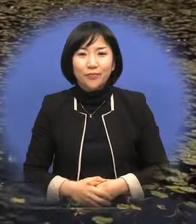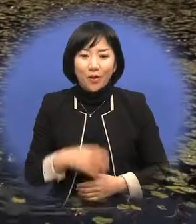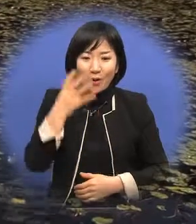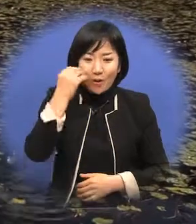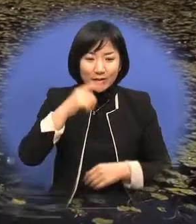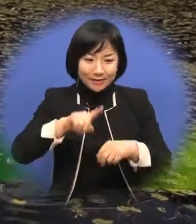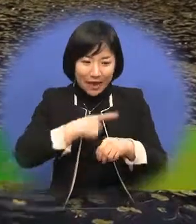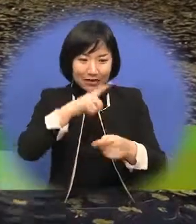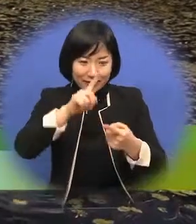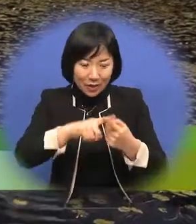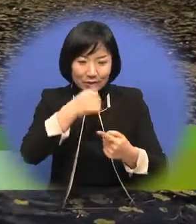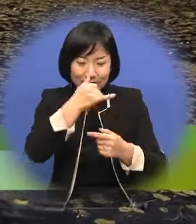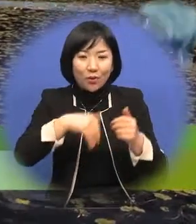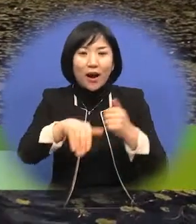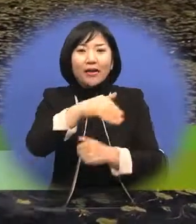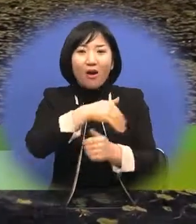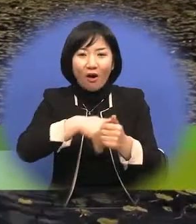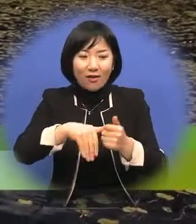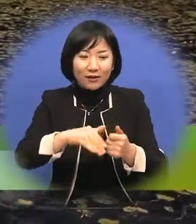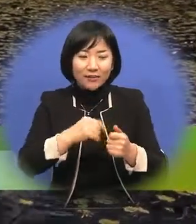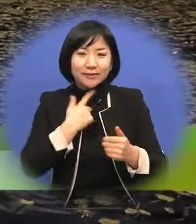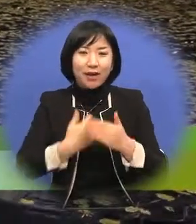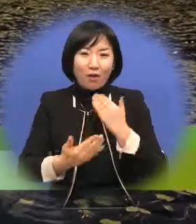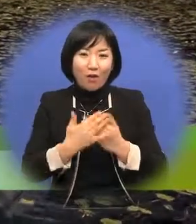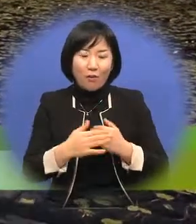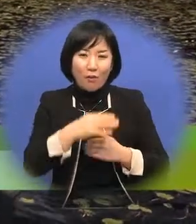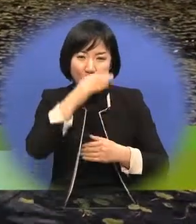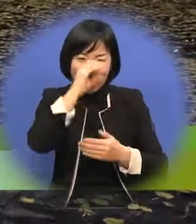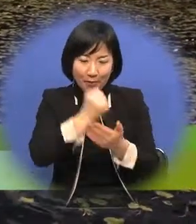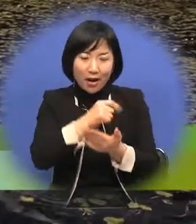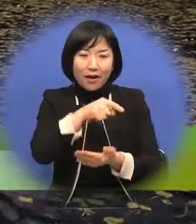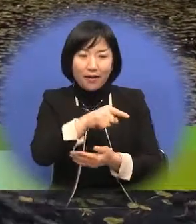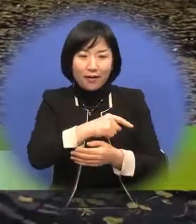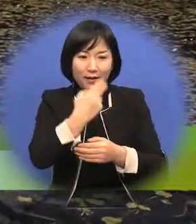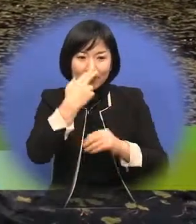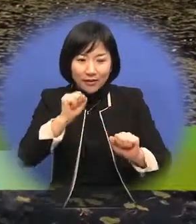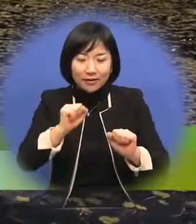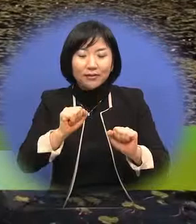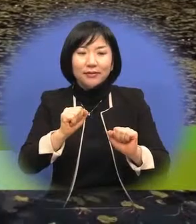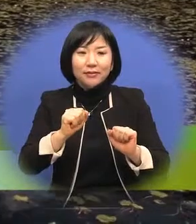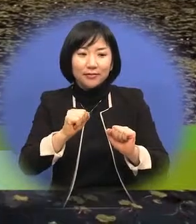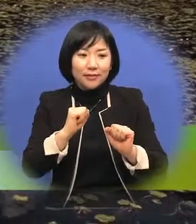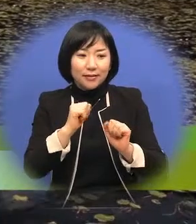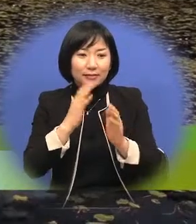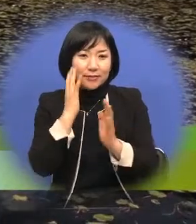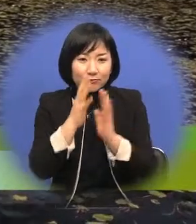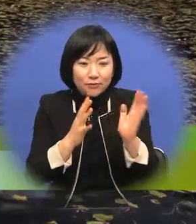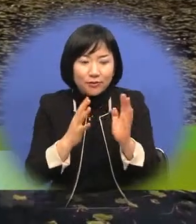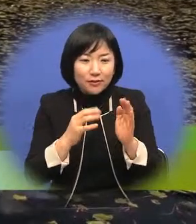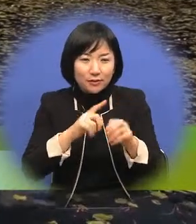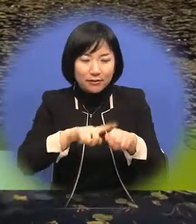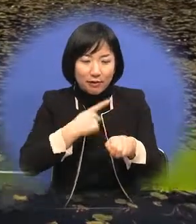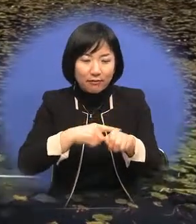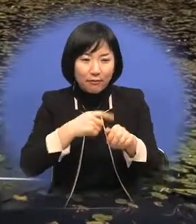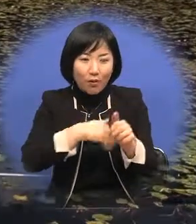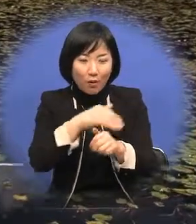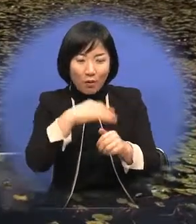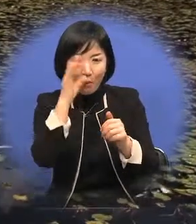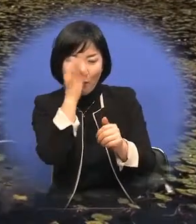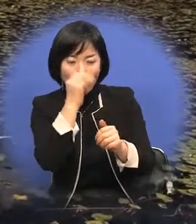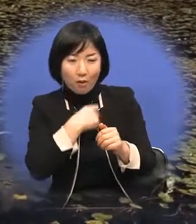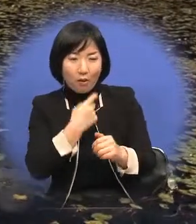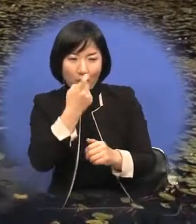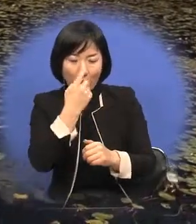자연 그대로 있는 환경을 체험할 수 있으니까 그냥 이렇게 살아있는 식물들이나 자연 환경들을